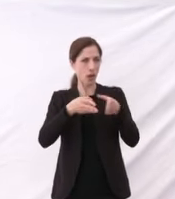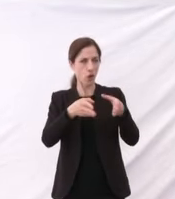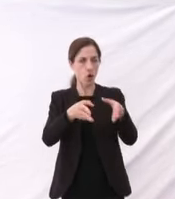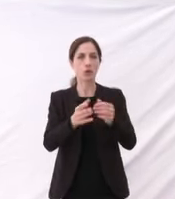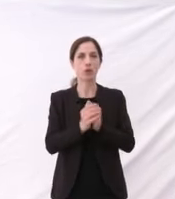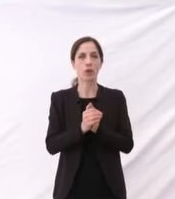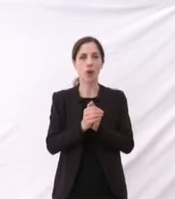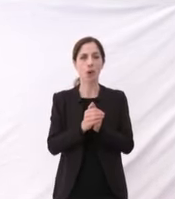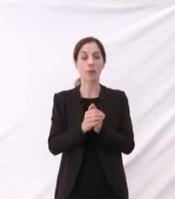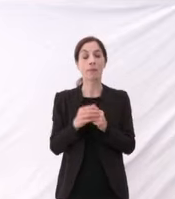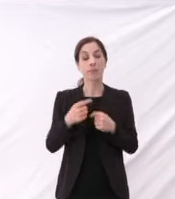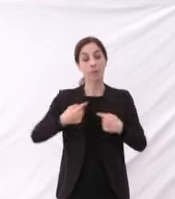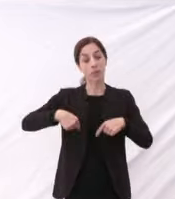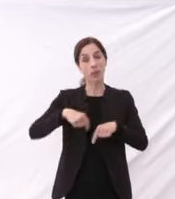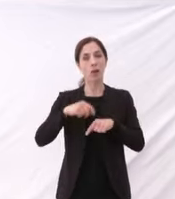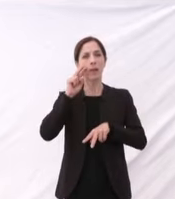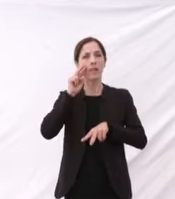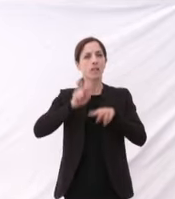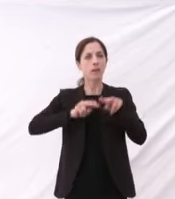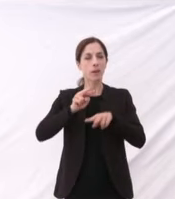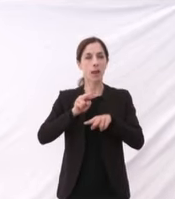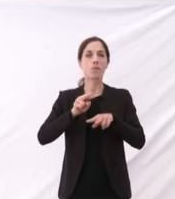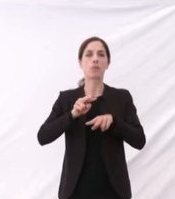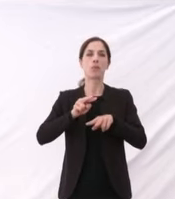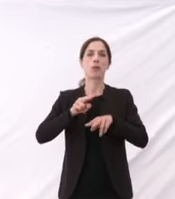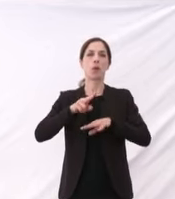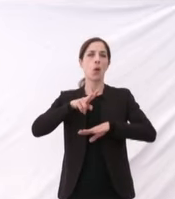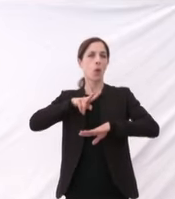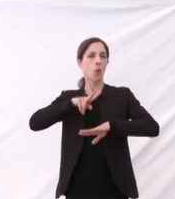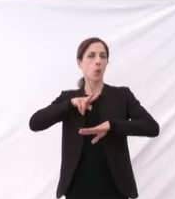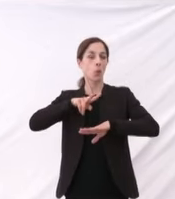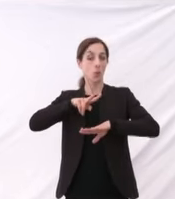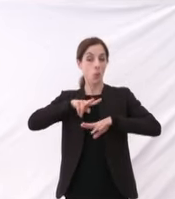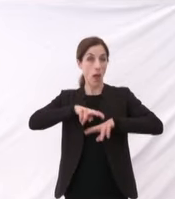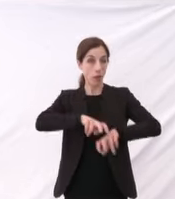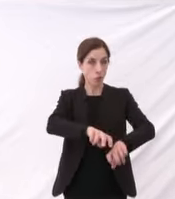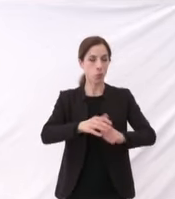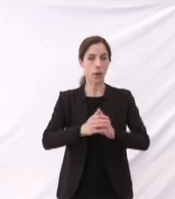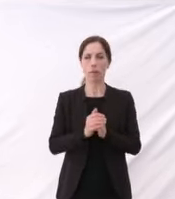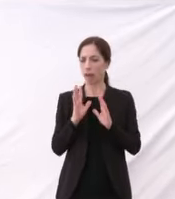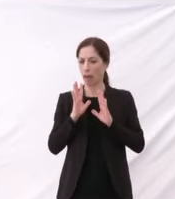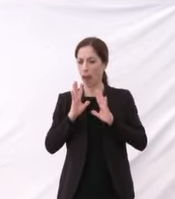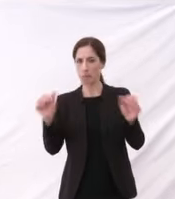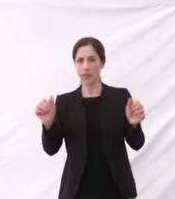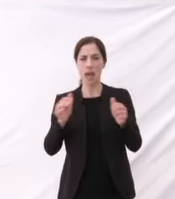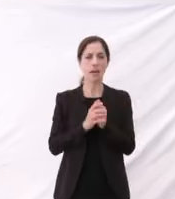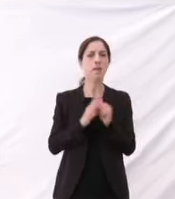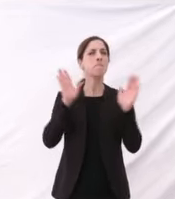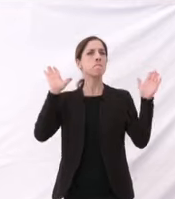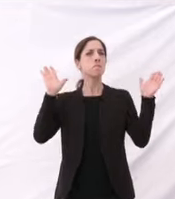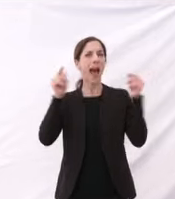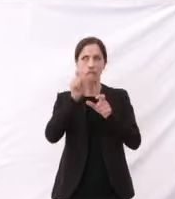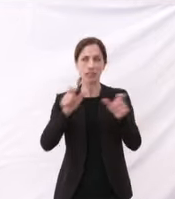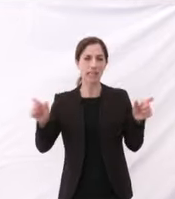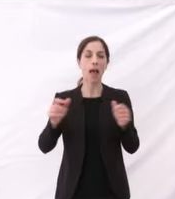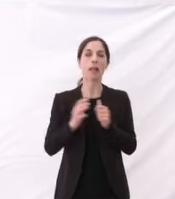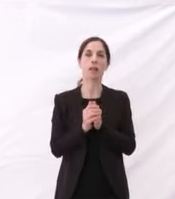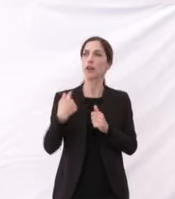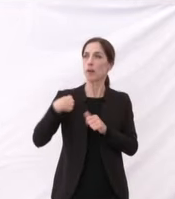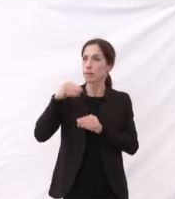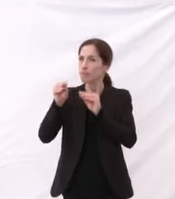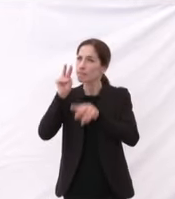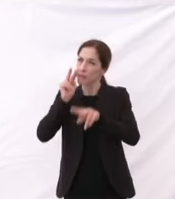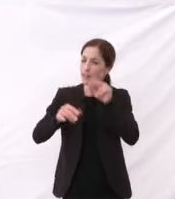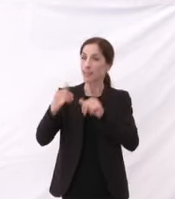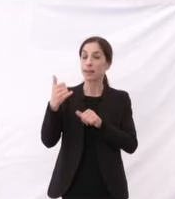Noi verifichiamo con le questure, con i carabinieri, con i magistrati, quando ci dicono sì, sono di famiglie